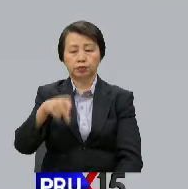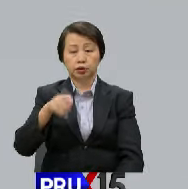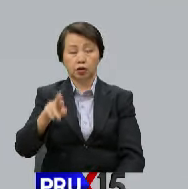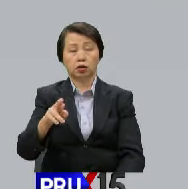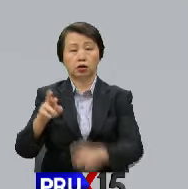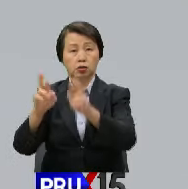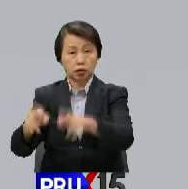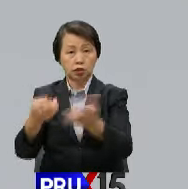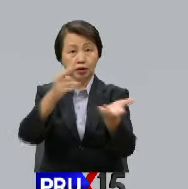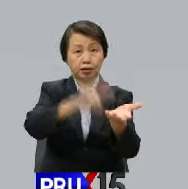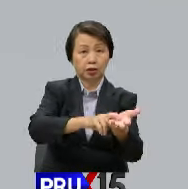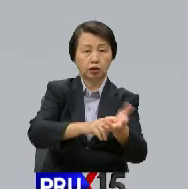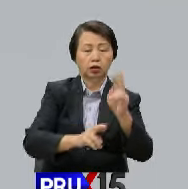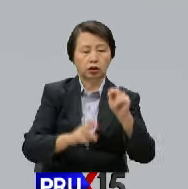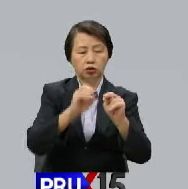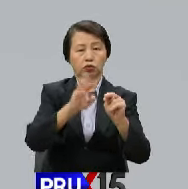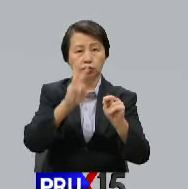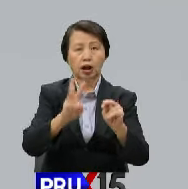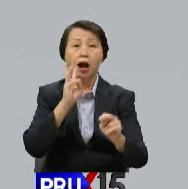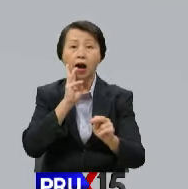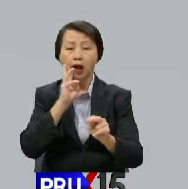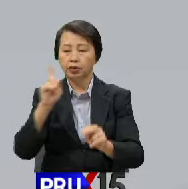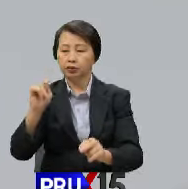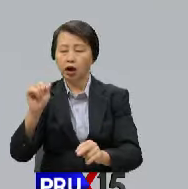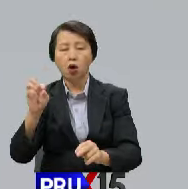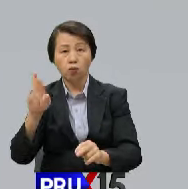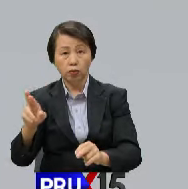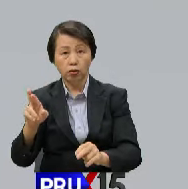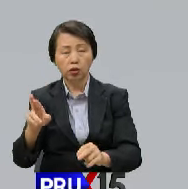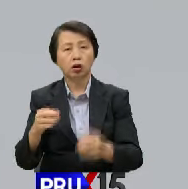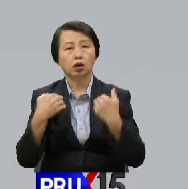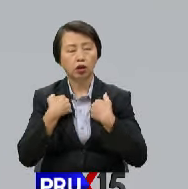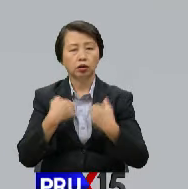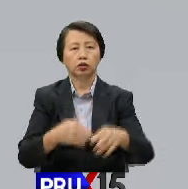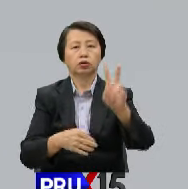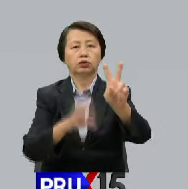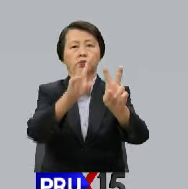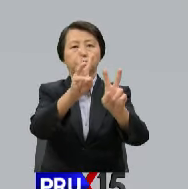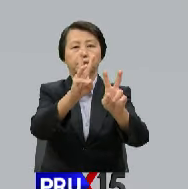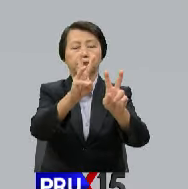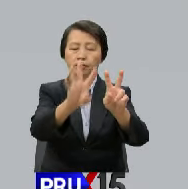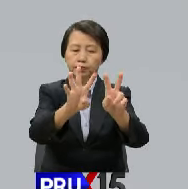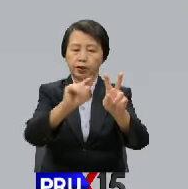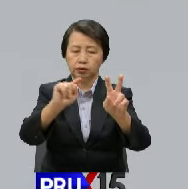spar di n063 aitawa pulau Pinang ini adalah sejumlah 24.000